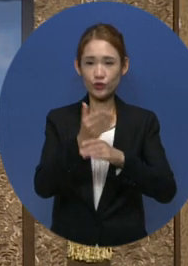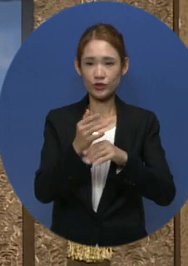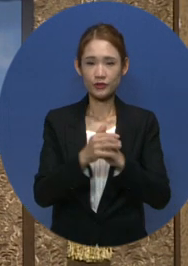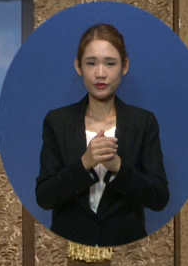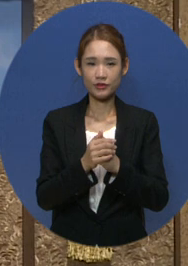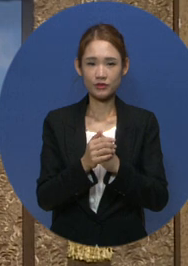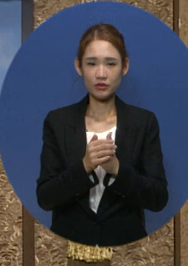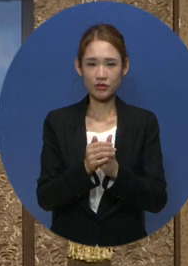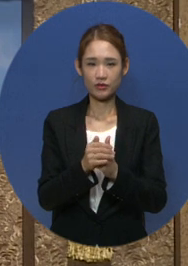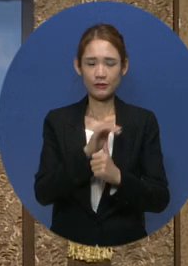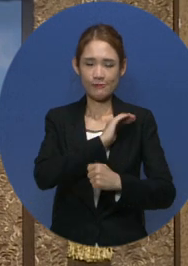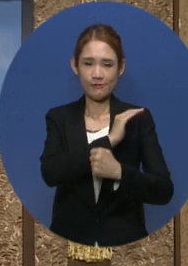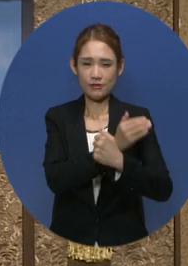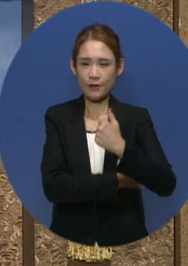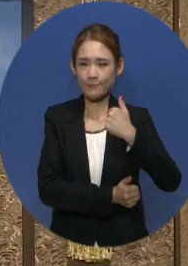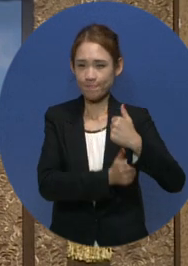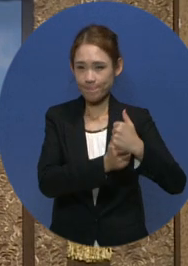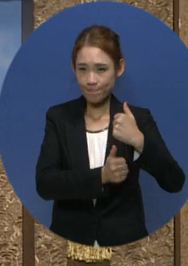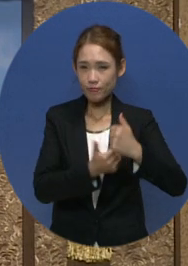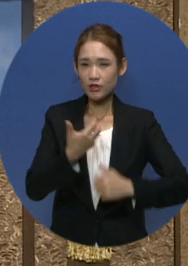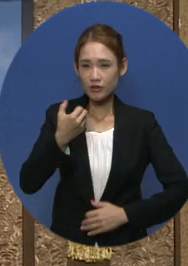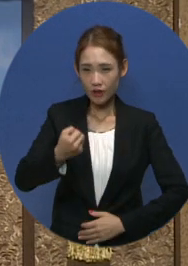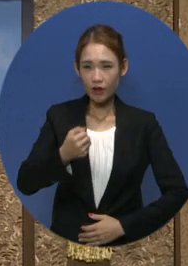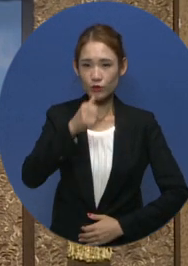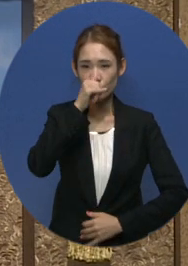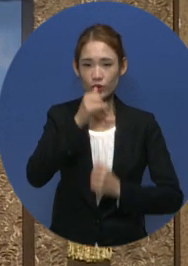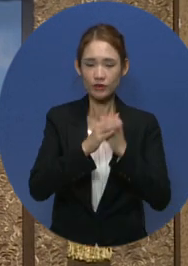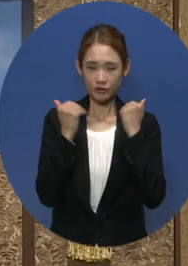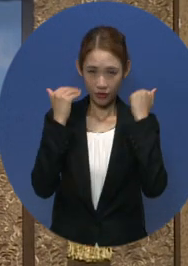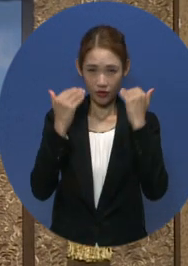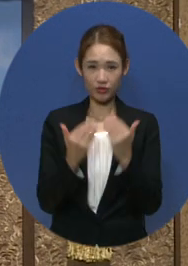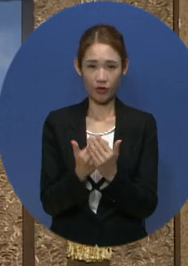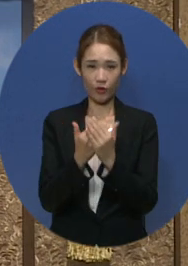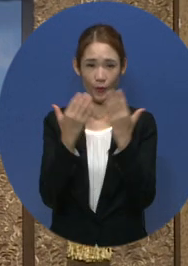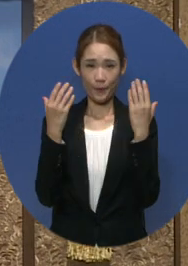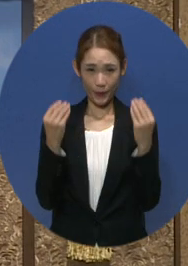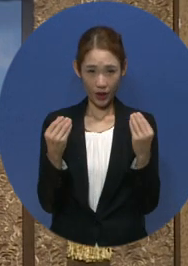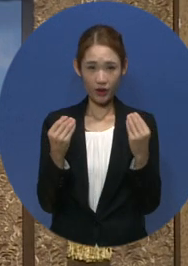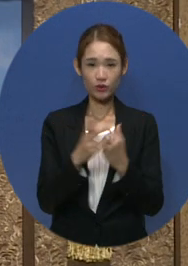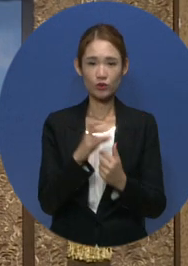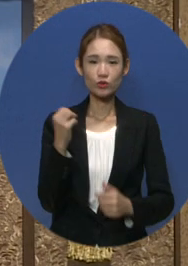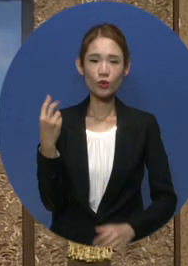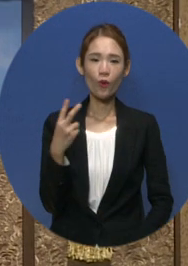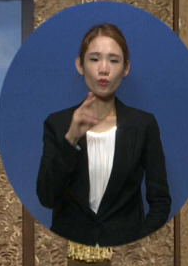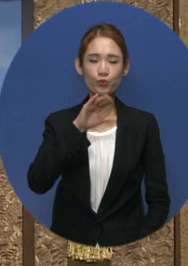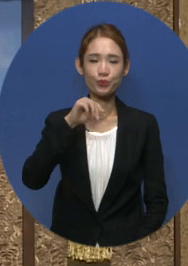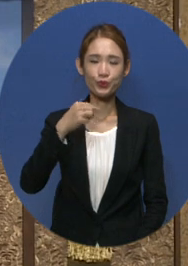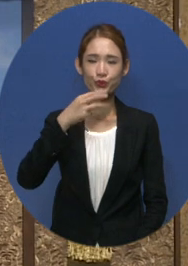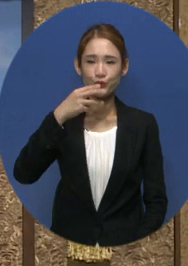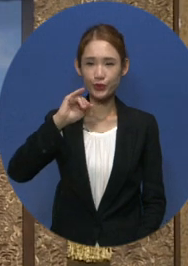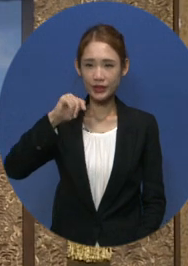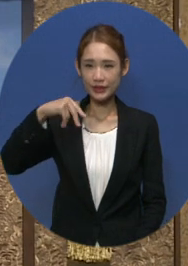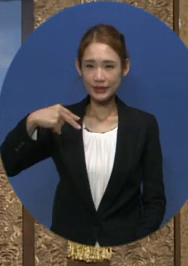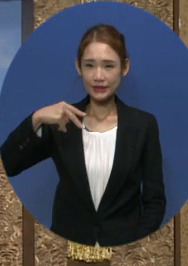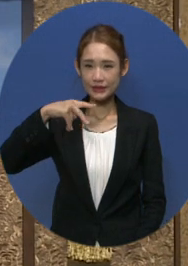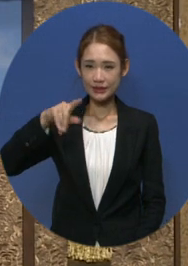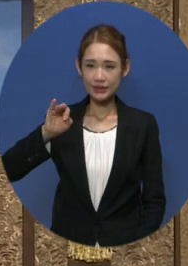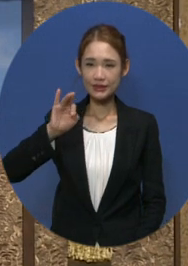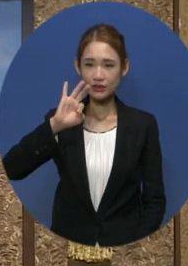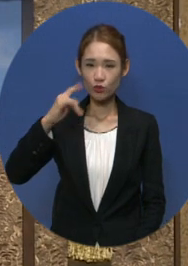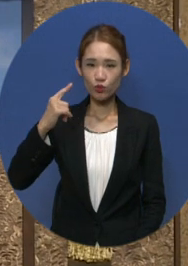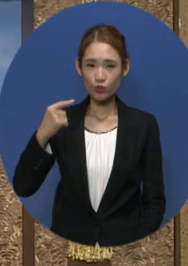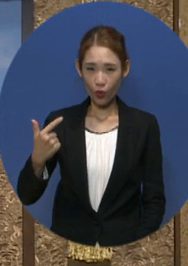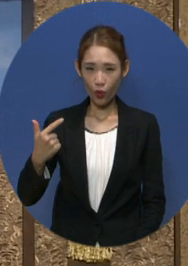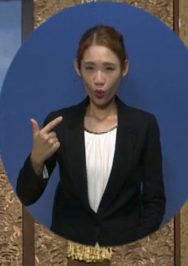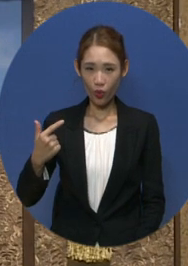상당히 실력 있는 팀으로 그렇게 성장했고요. 예. 또 그 브릿지 원이라고 하는